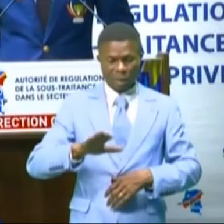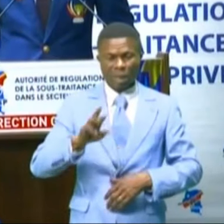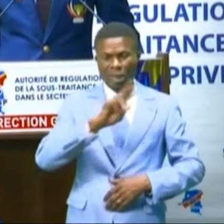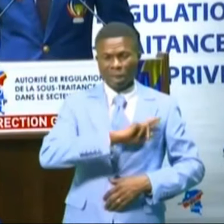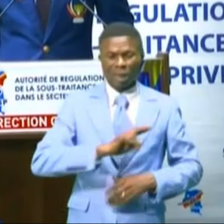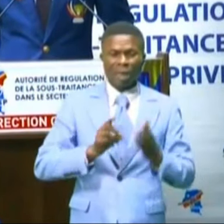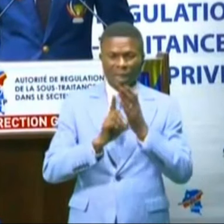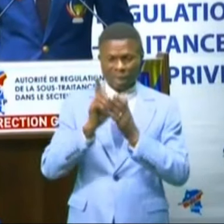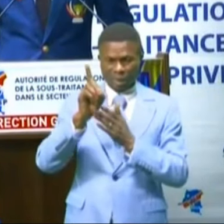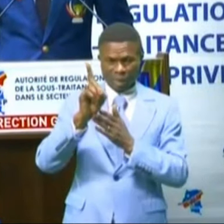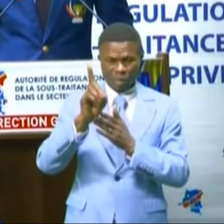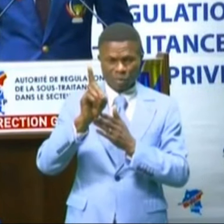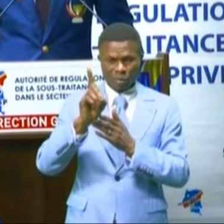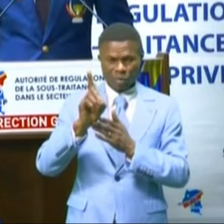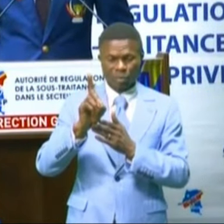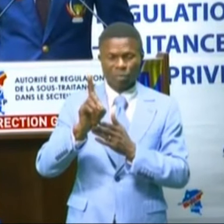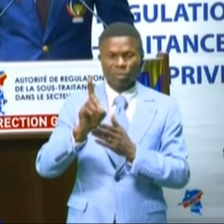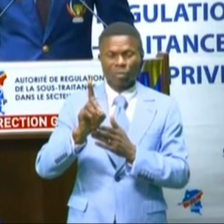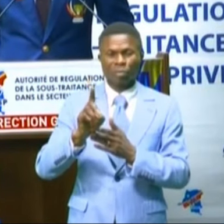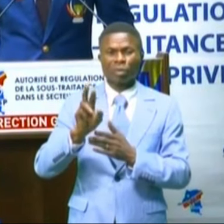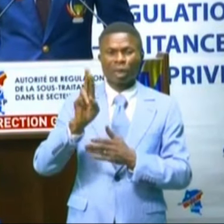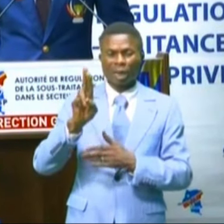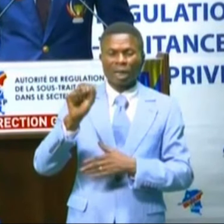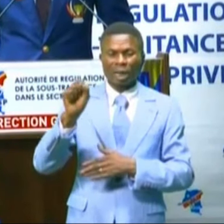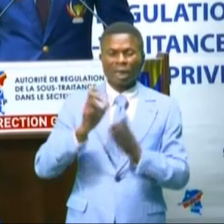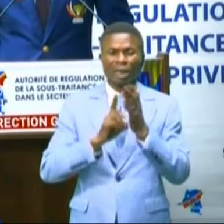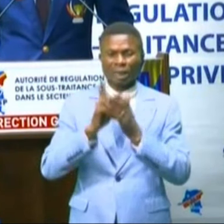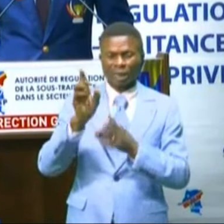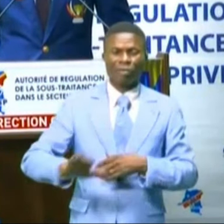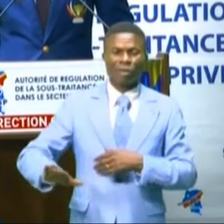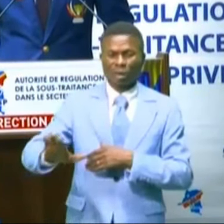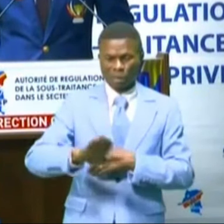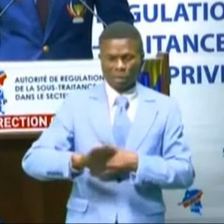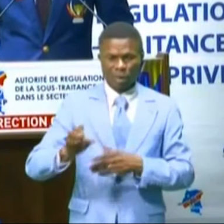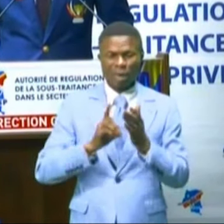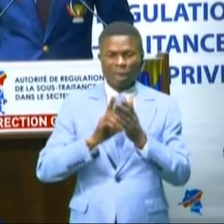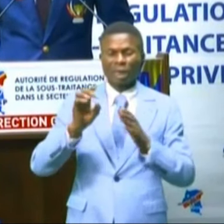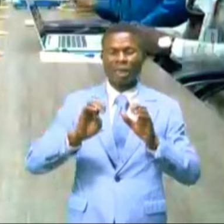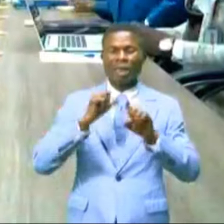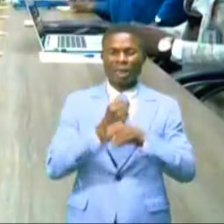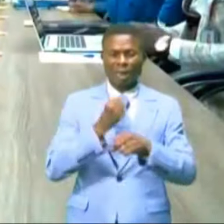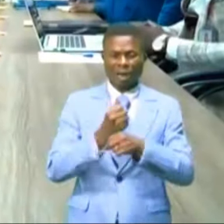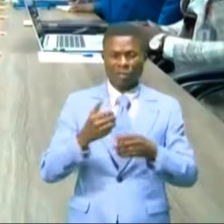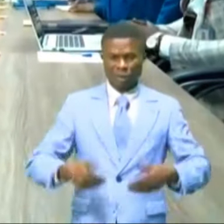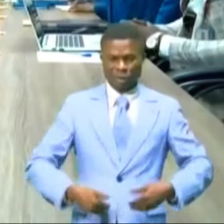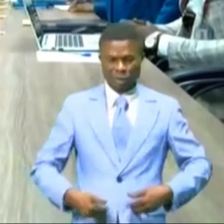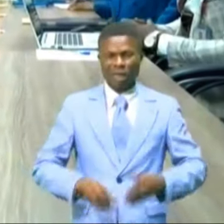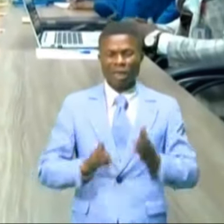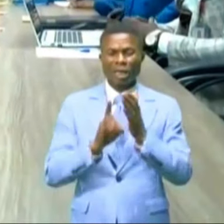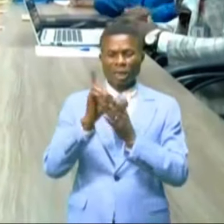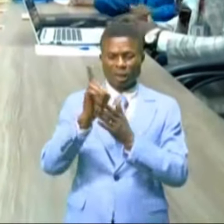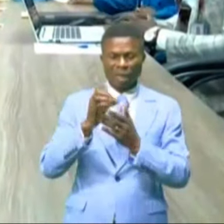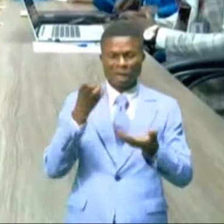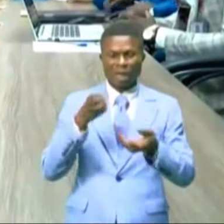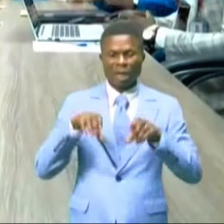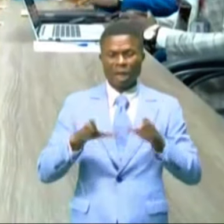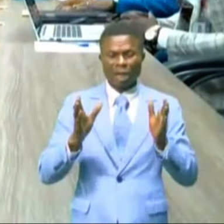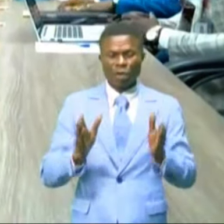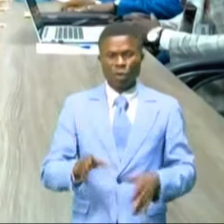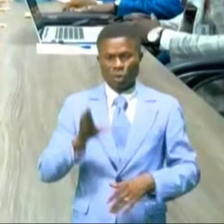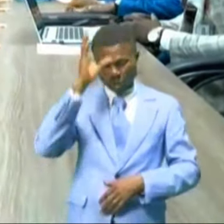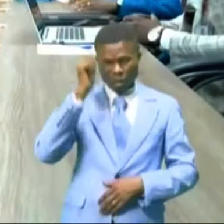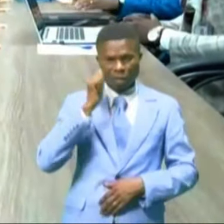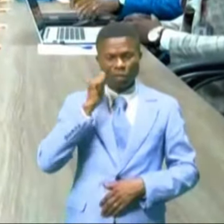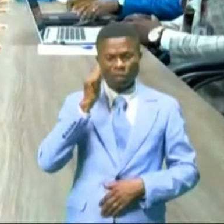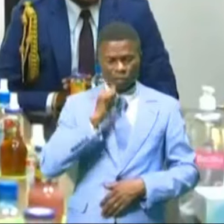développer le but de la RSP, de développer le pays, de développer l'entrepreneuriat, de développer les Congolais, ce qui est une cause